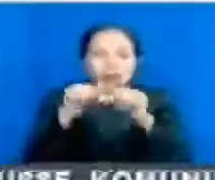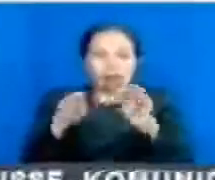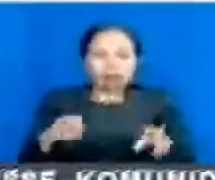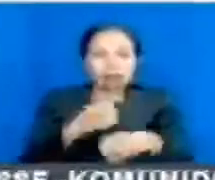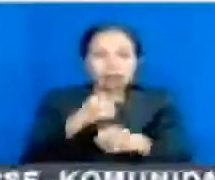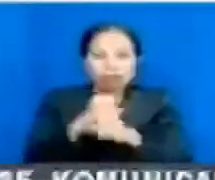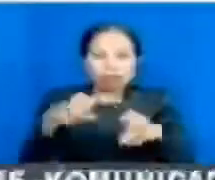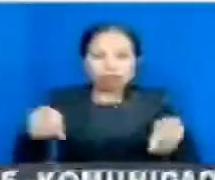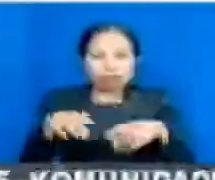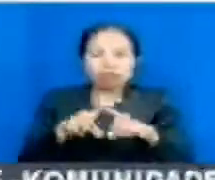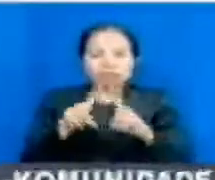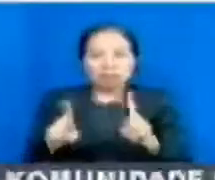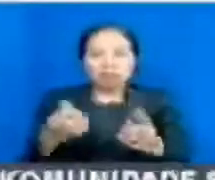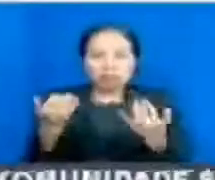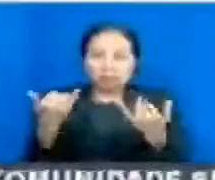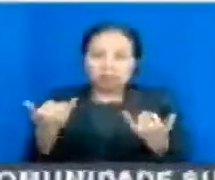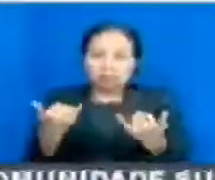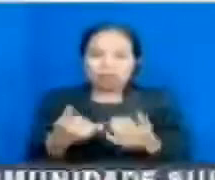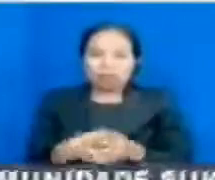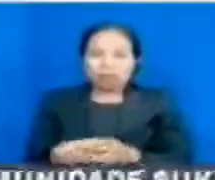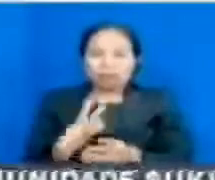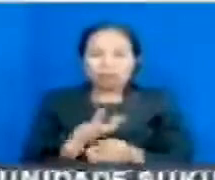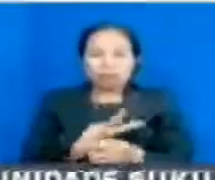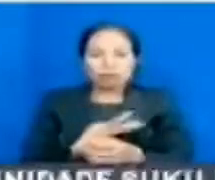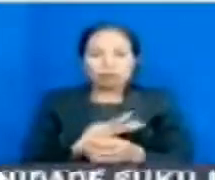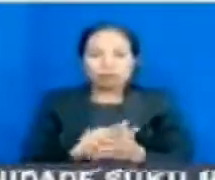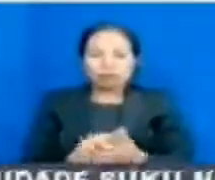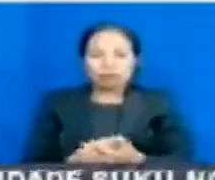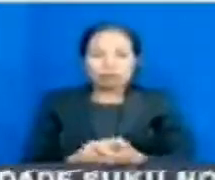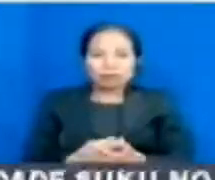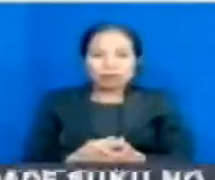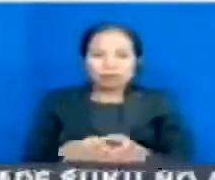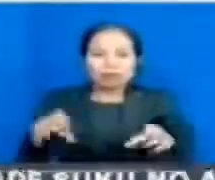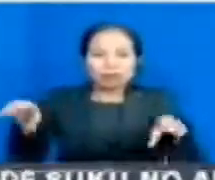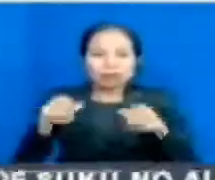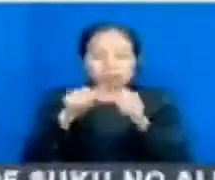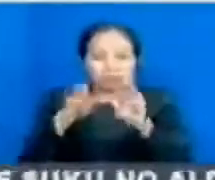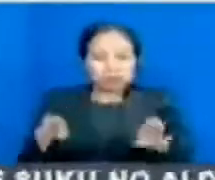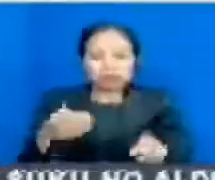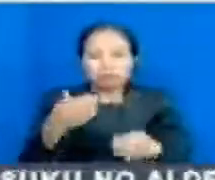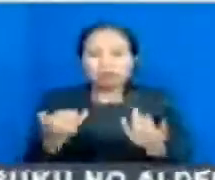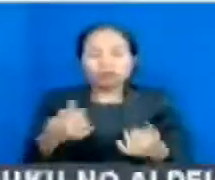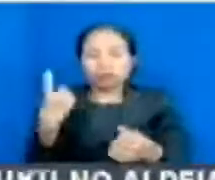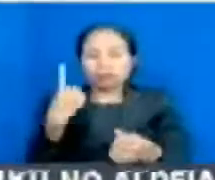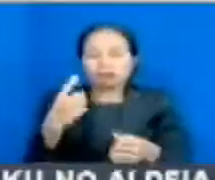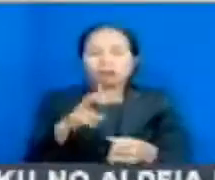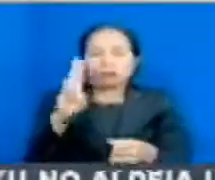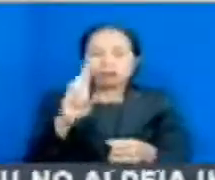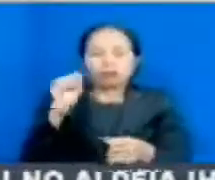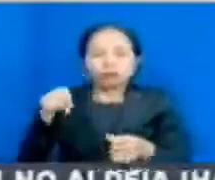servisu. Mas na realidade to agora, amine be maka hanesan administrador to agora amsi usan fatin kareta ne be maka